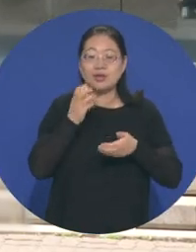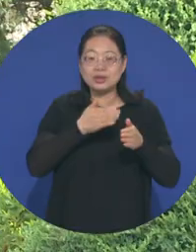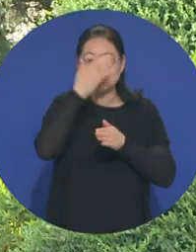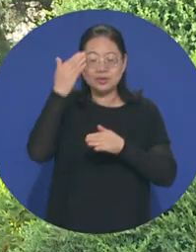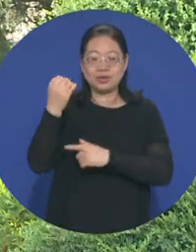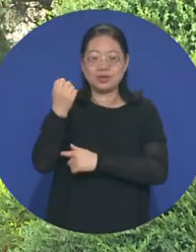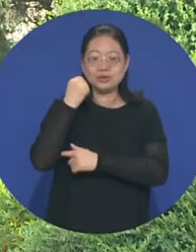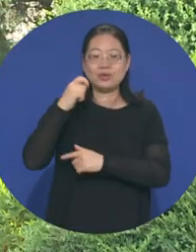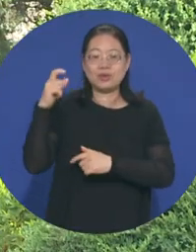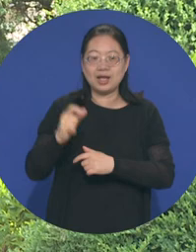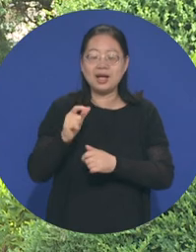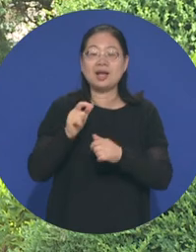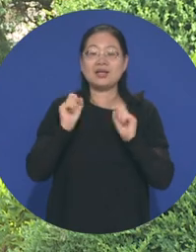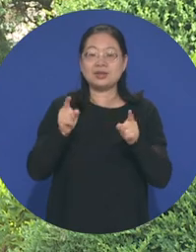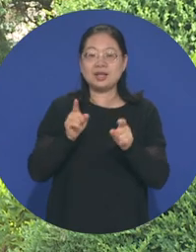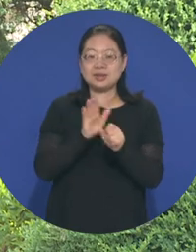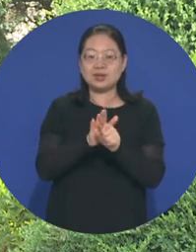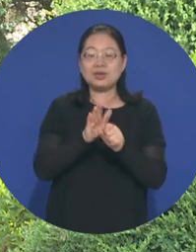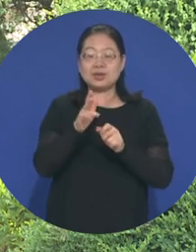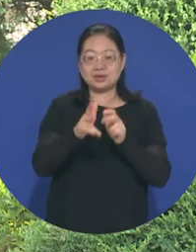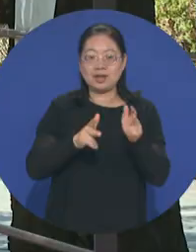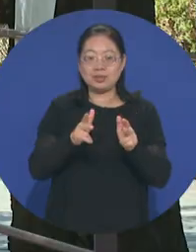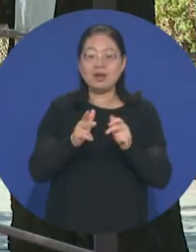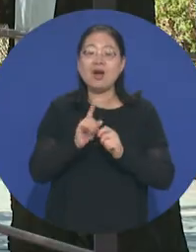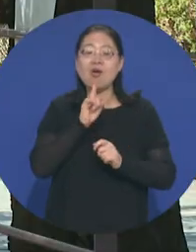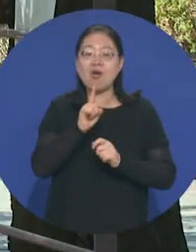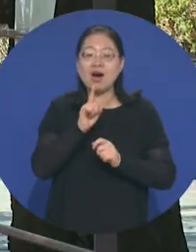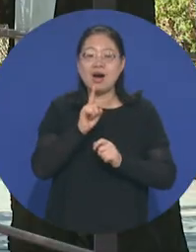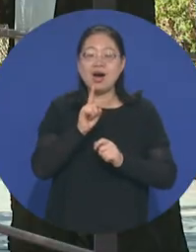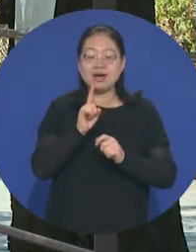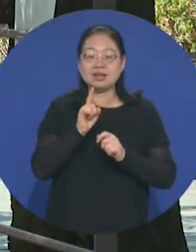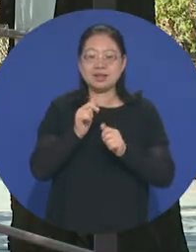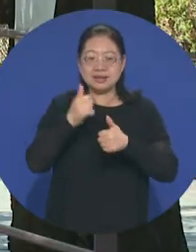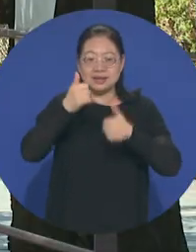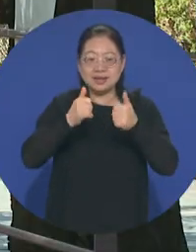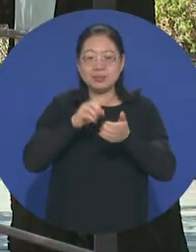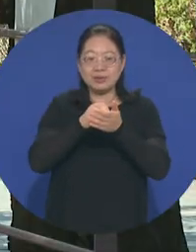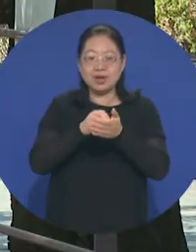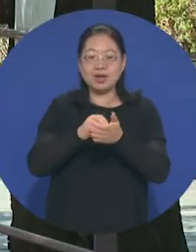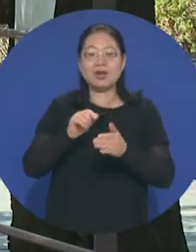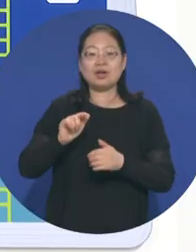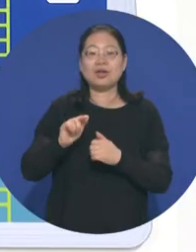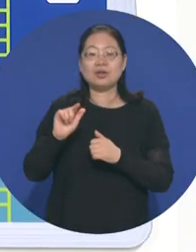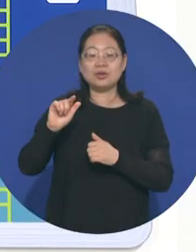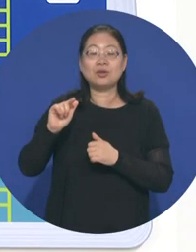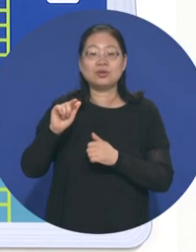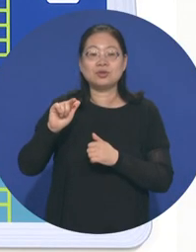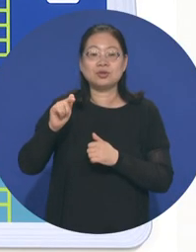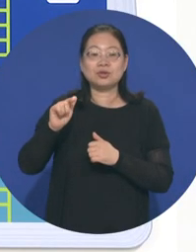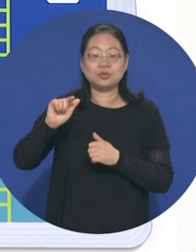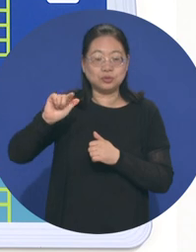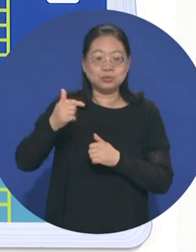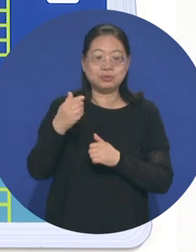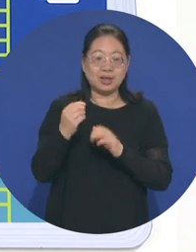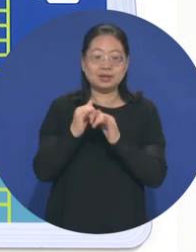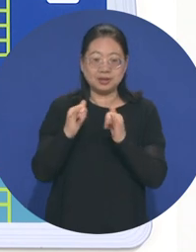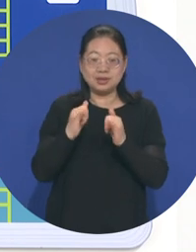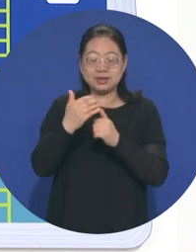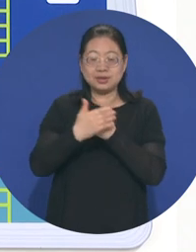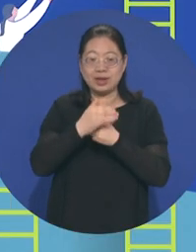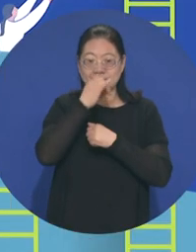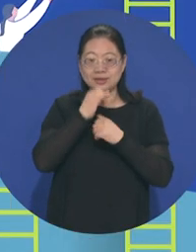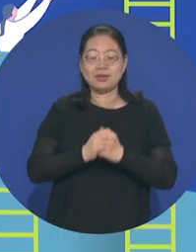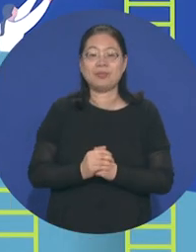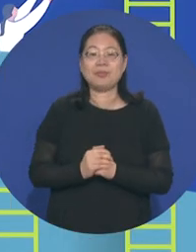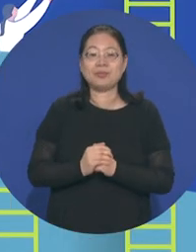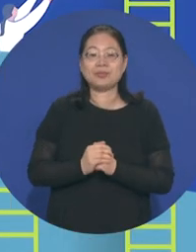경기청년 역량 강화 기회 지원 사업으로 어학과 자격시험 응시료 6만여 건을 지원받았습니다. 경기청년 기회 사다리 금융사업도